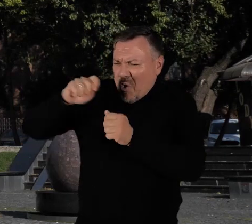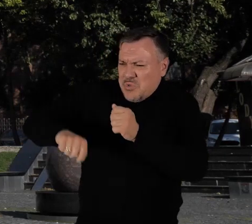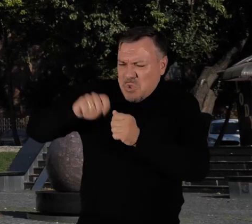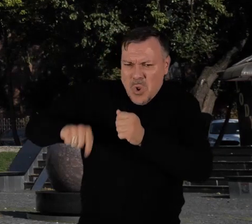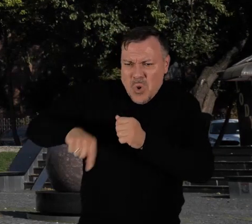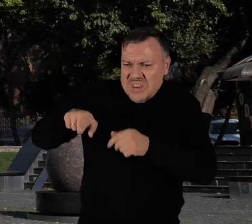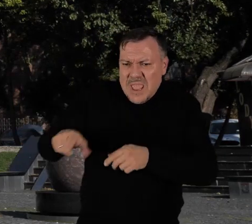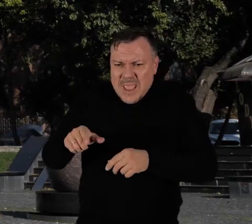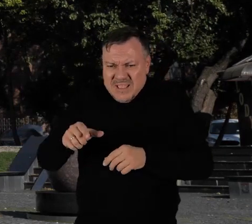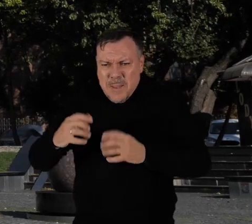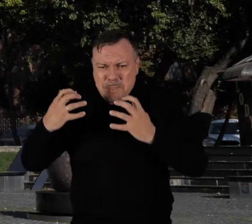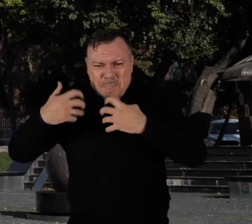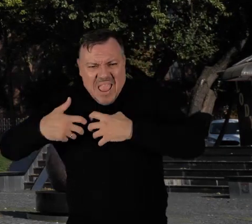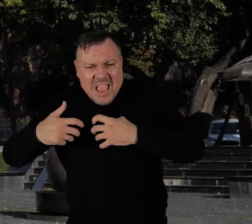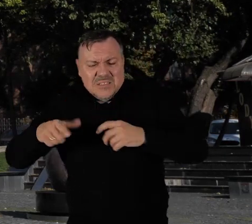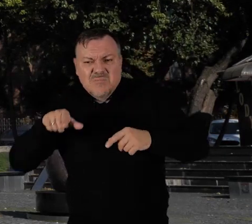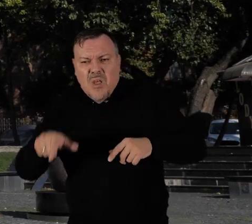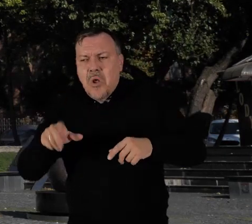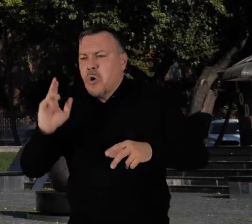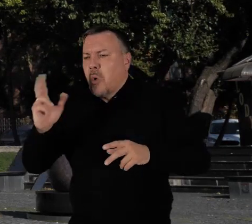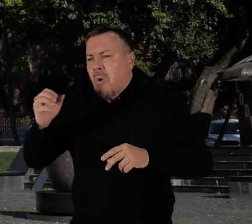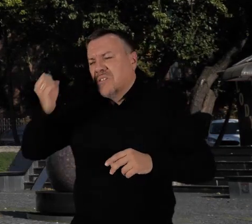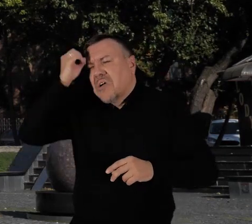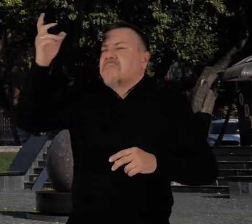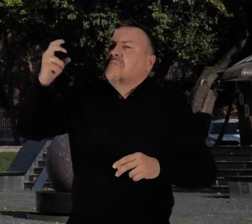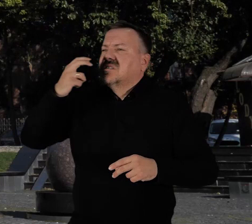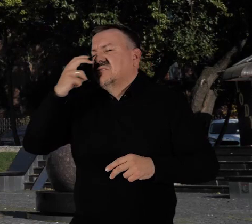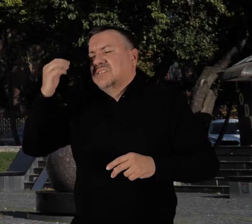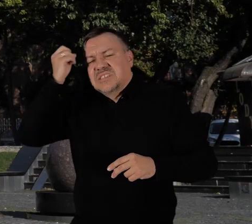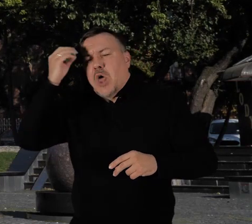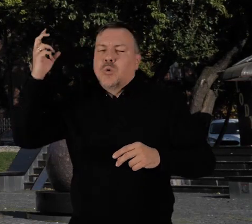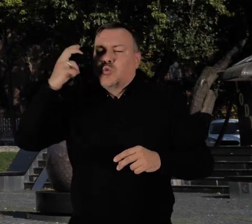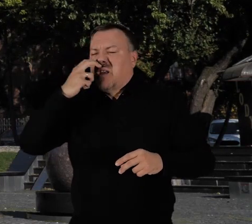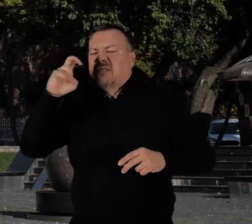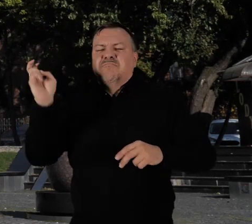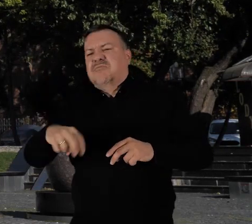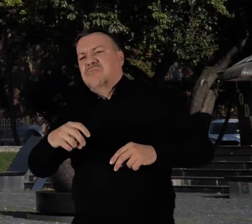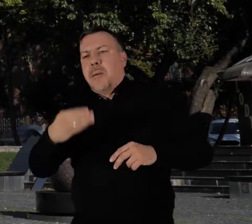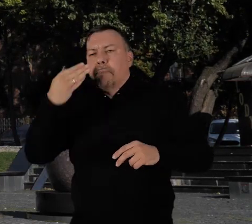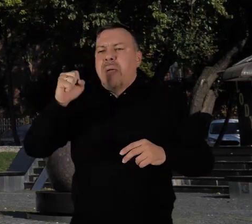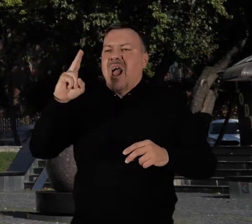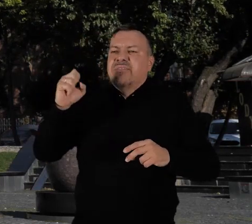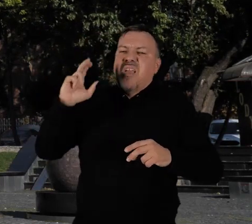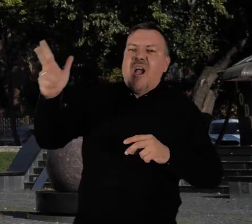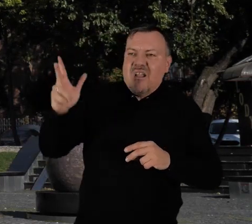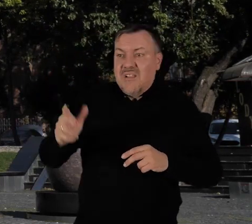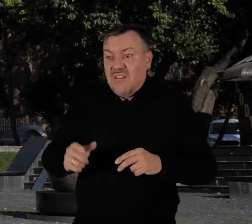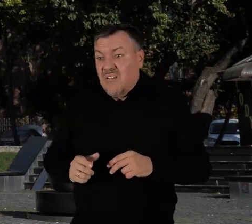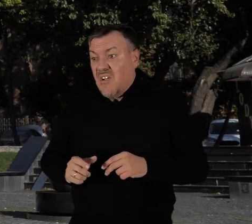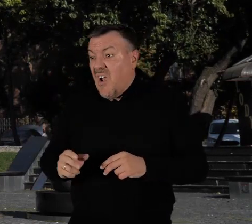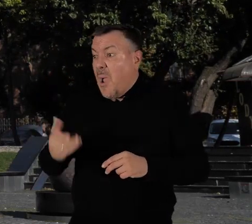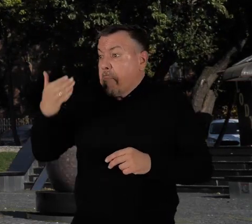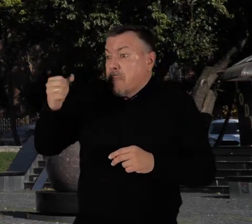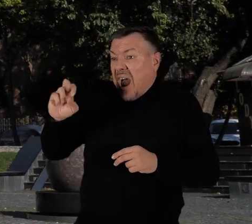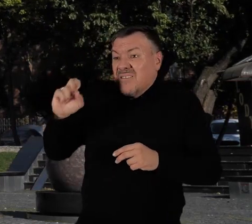mechanizmów, miewają zarozumialcy, nawiedzeni i naukowi maniacy. Swoistym maniakiem staje się